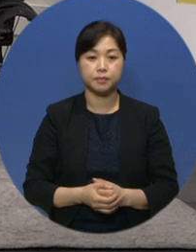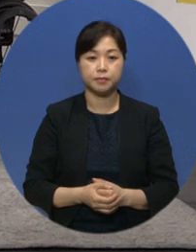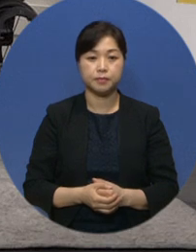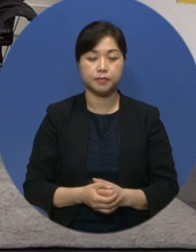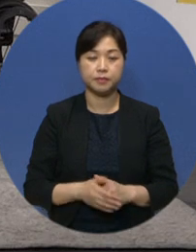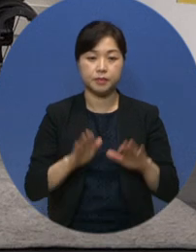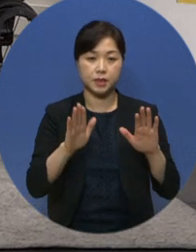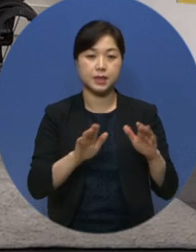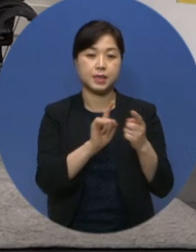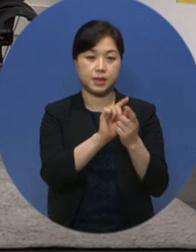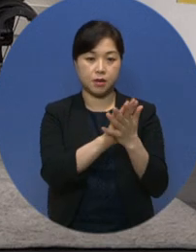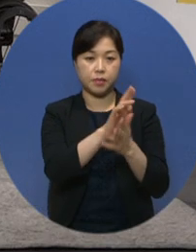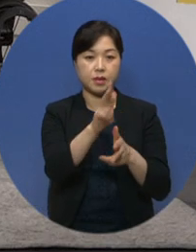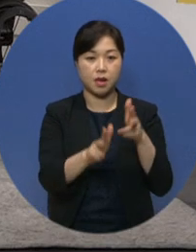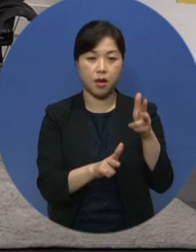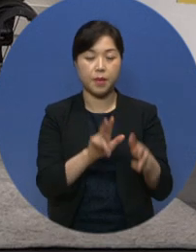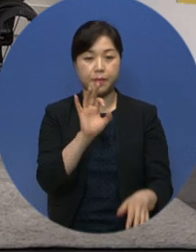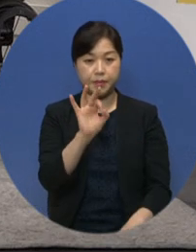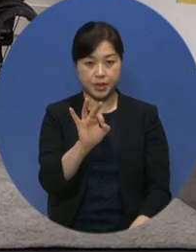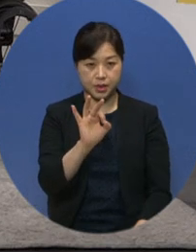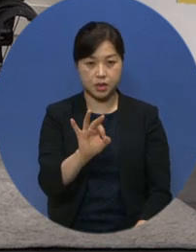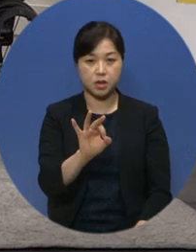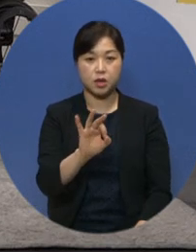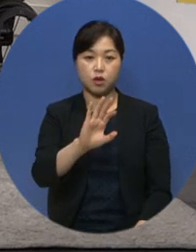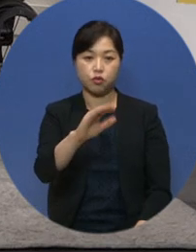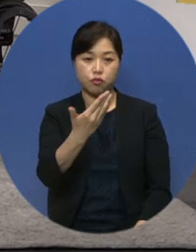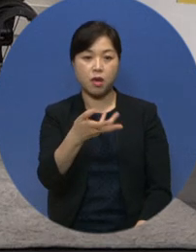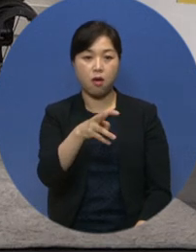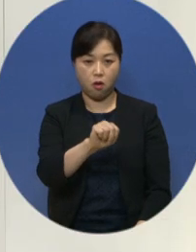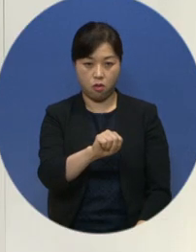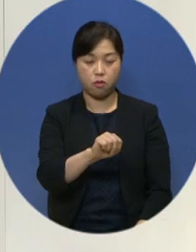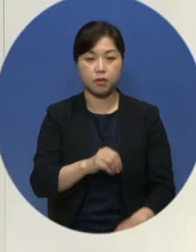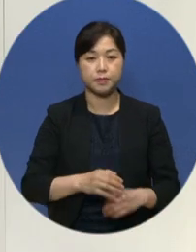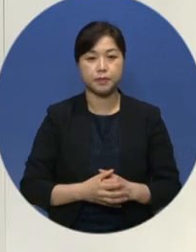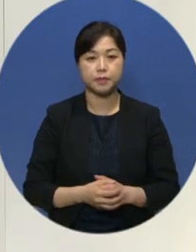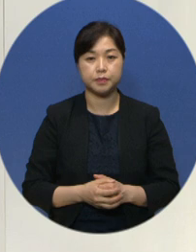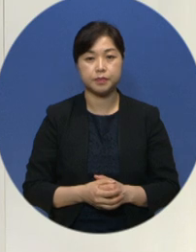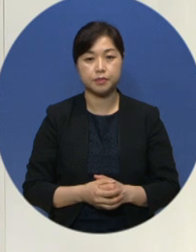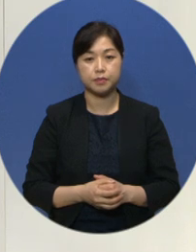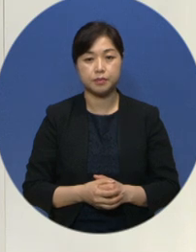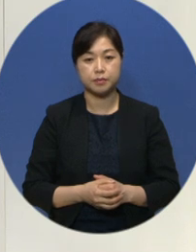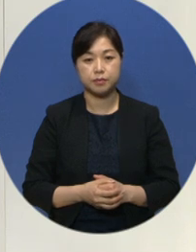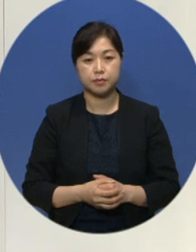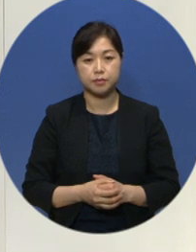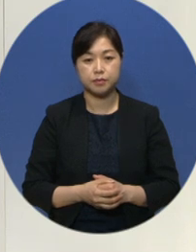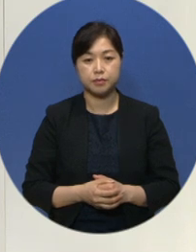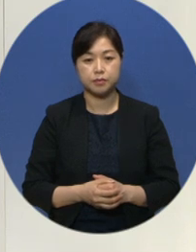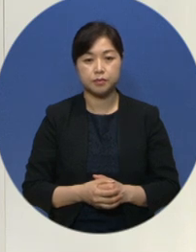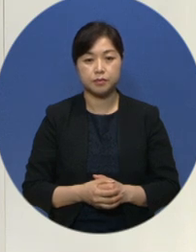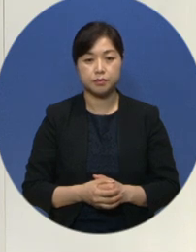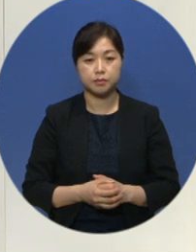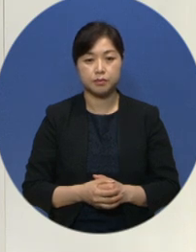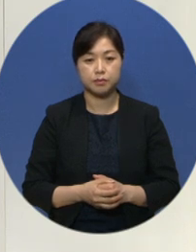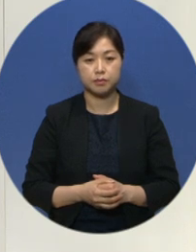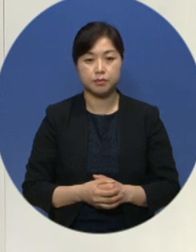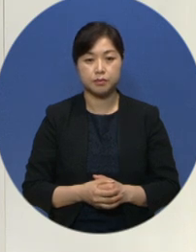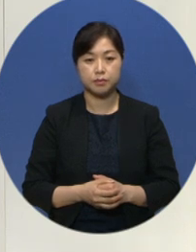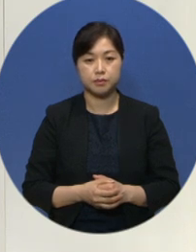사업비로 는 1 예 에 900억 정도 되구요 아 또 그 어